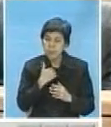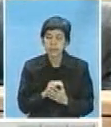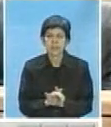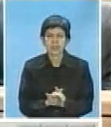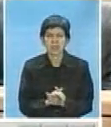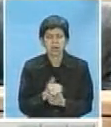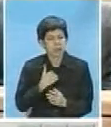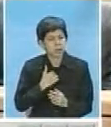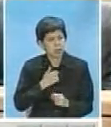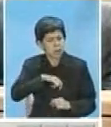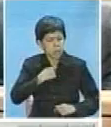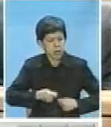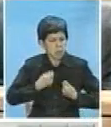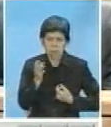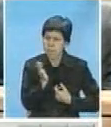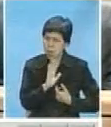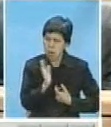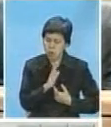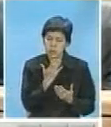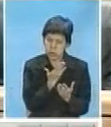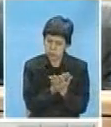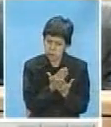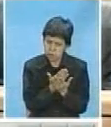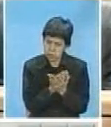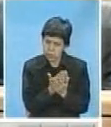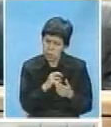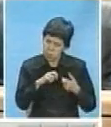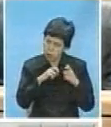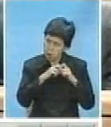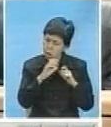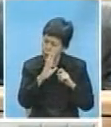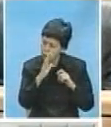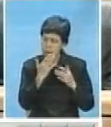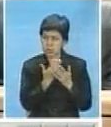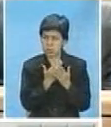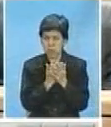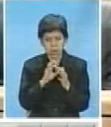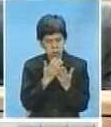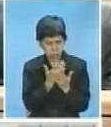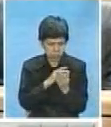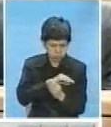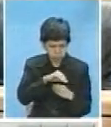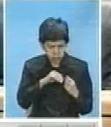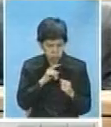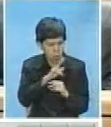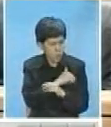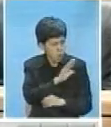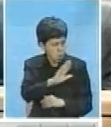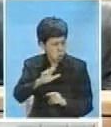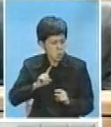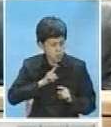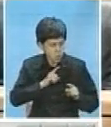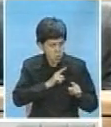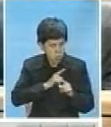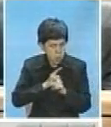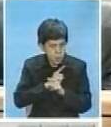สู่ลุ่ยสู่ล่ายให้ใช้เงินอย่าให้มีปัญหาในเรื่องของการเงินการคลังของแต่ละโรงพยาบาลเพราะจะ